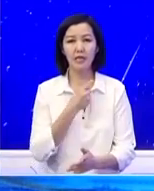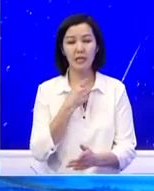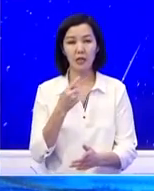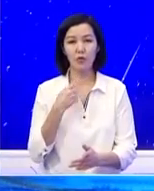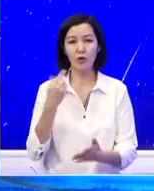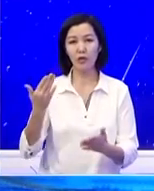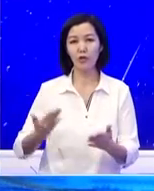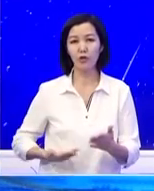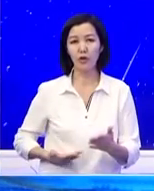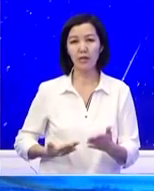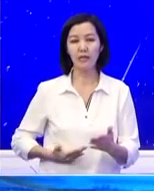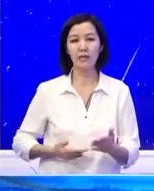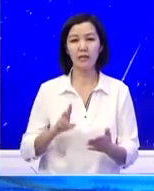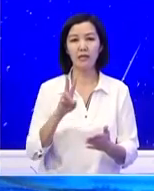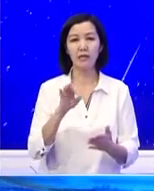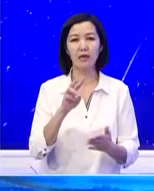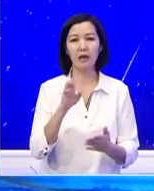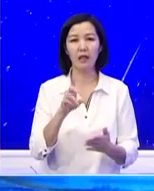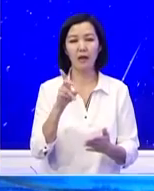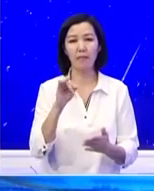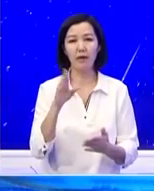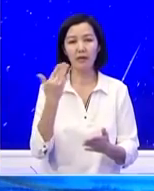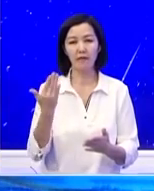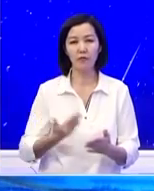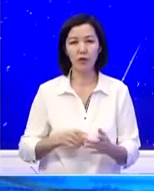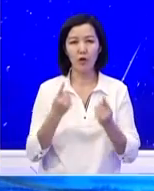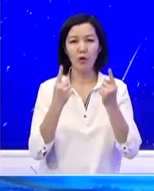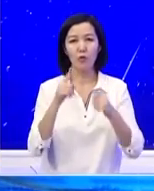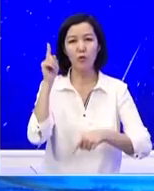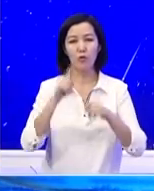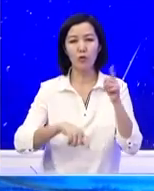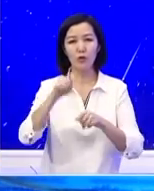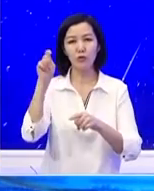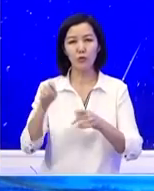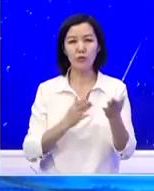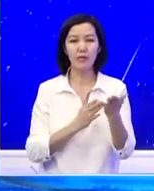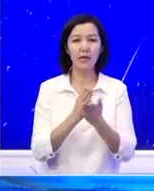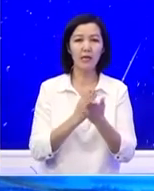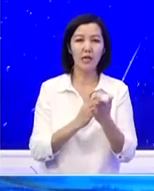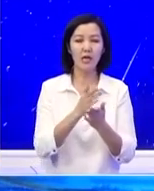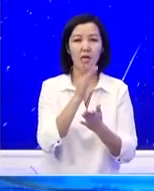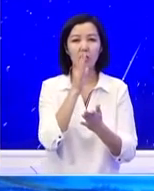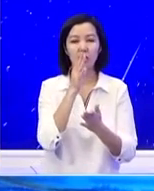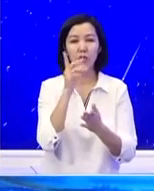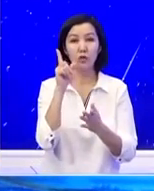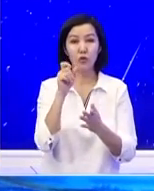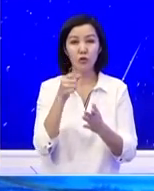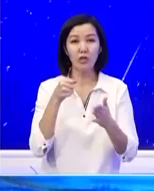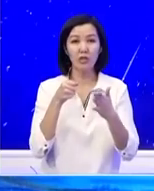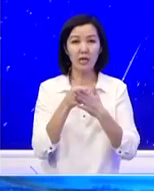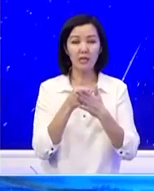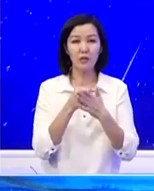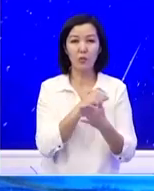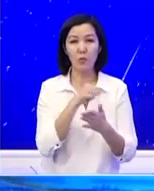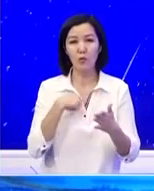Талдықорғанда екі ғасыр куәгері Николай Богданов тұрады. Ұлы Отан соғысының ардагері, жасы 100-ге таяса да әлі тың, өзі